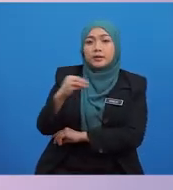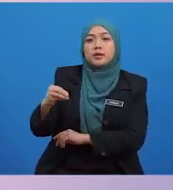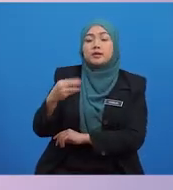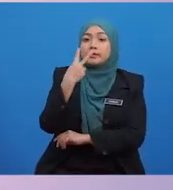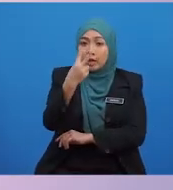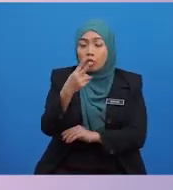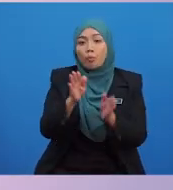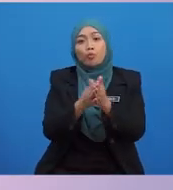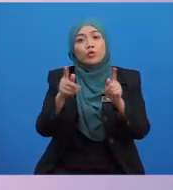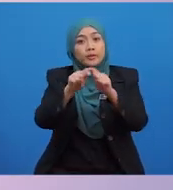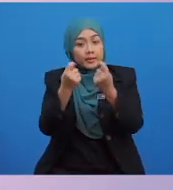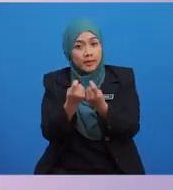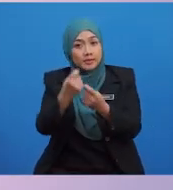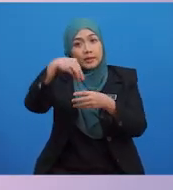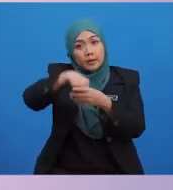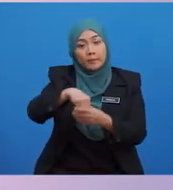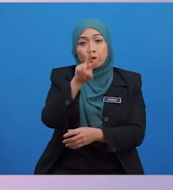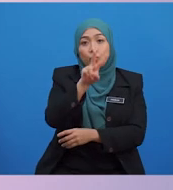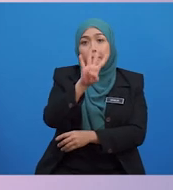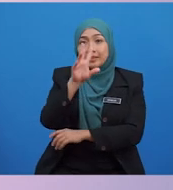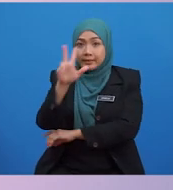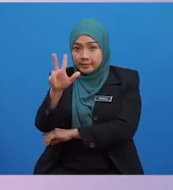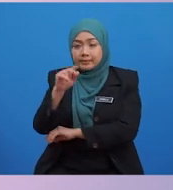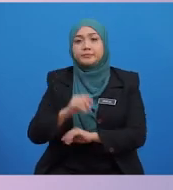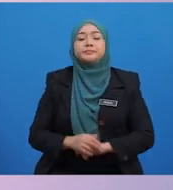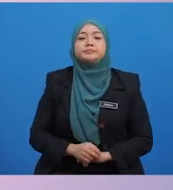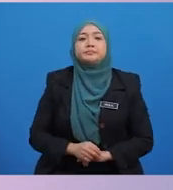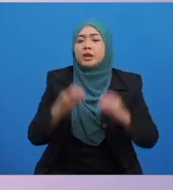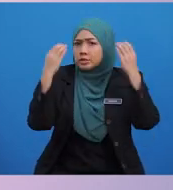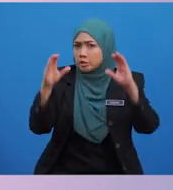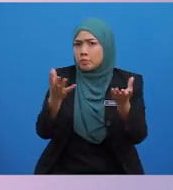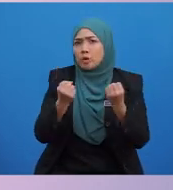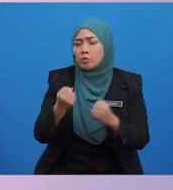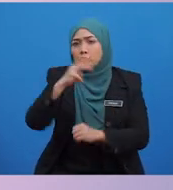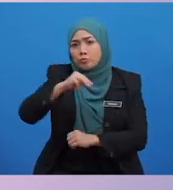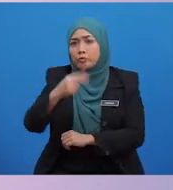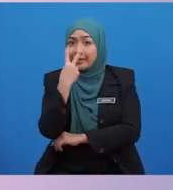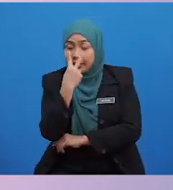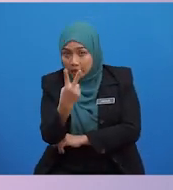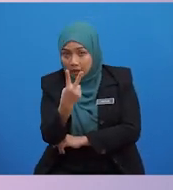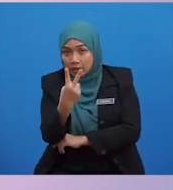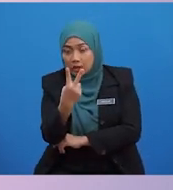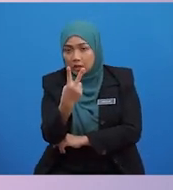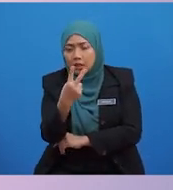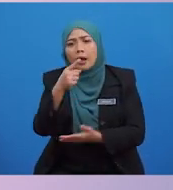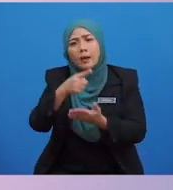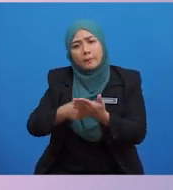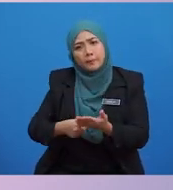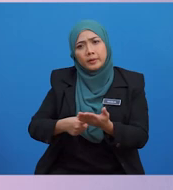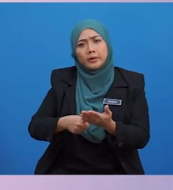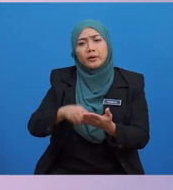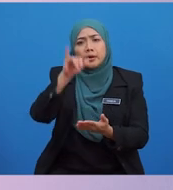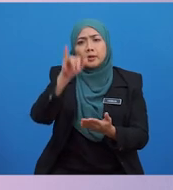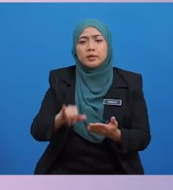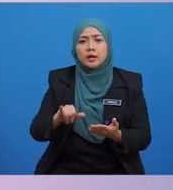halaman 243 cego hendak nguri-uri perhatikan apel yang berlaku kepada